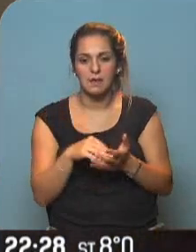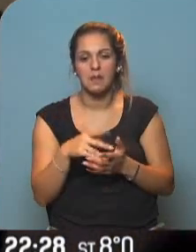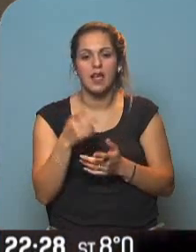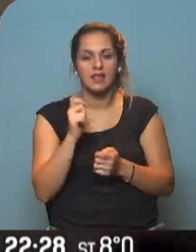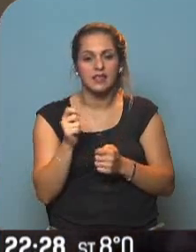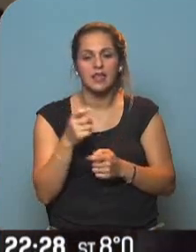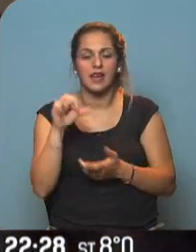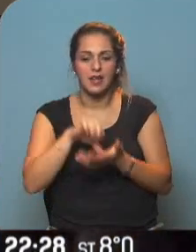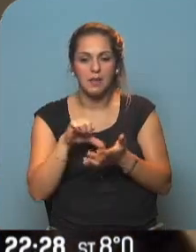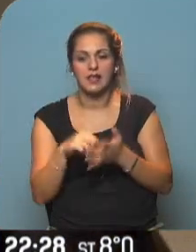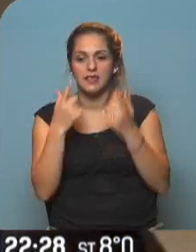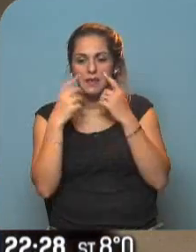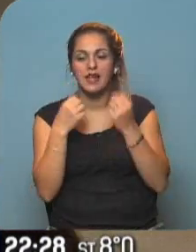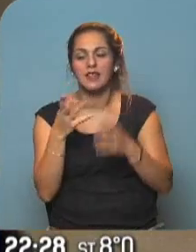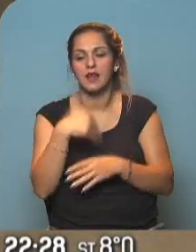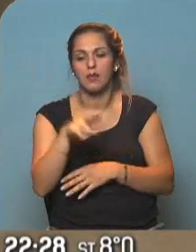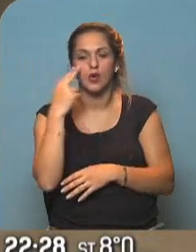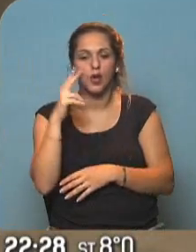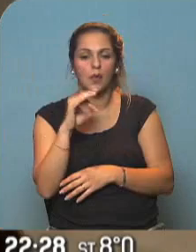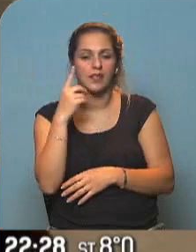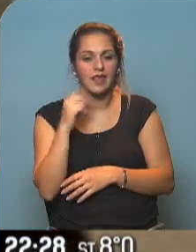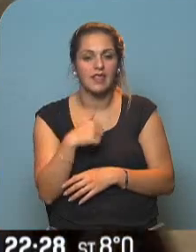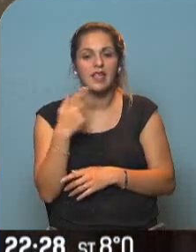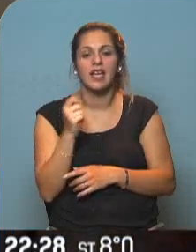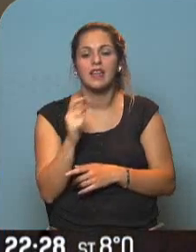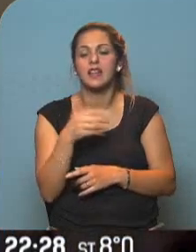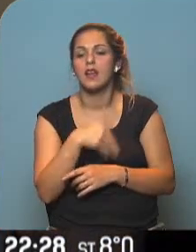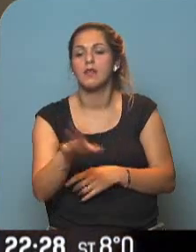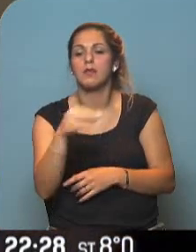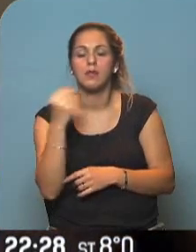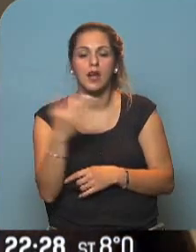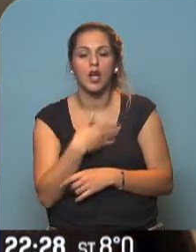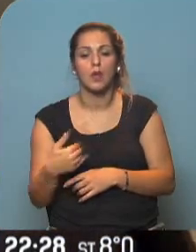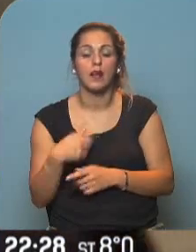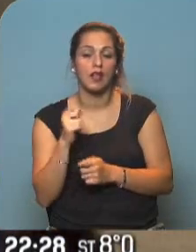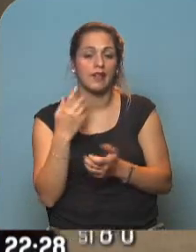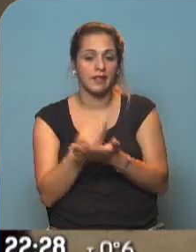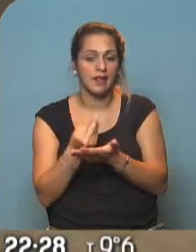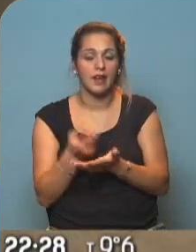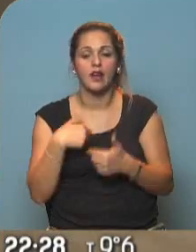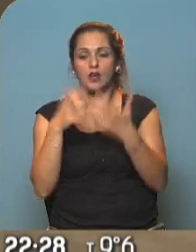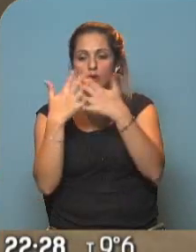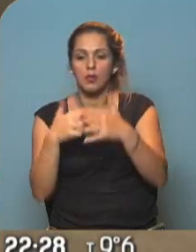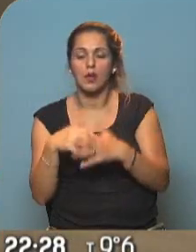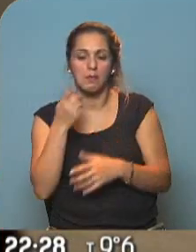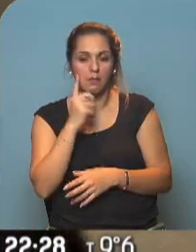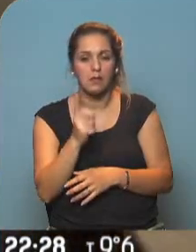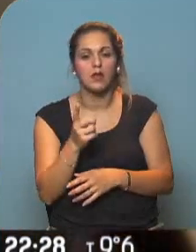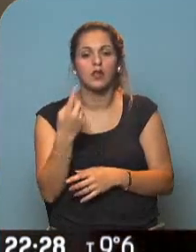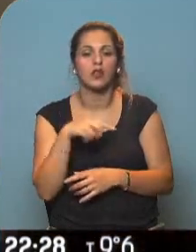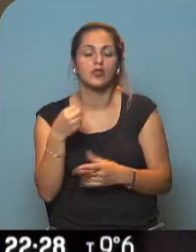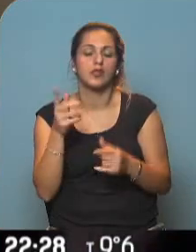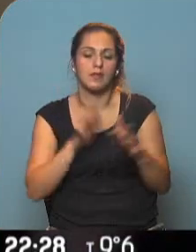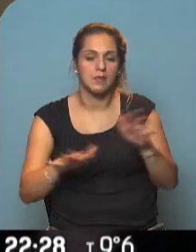ostaggio il paese per 90 giorni, quindi che partano, sono capaci di governare, lo facciano. Il loro programma è molto pericoloso ed è